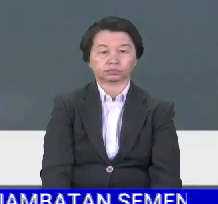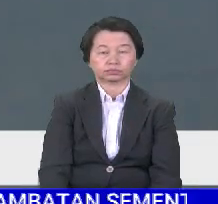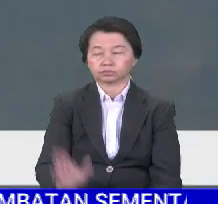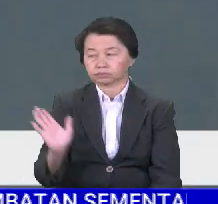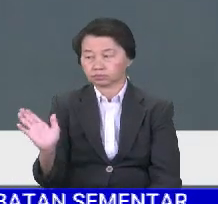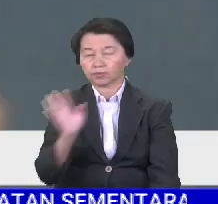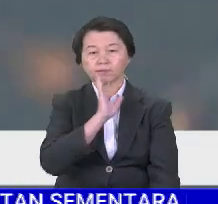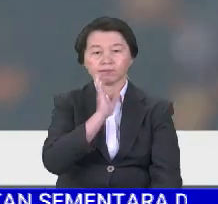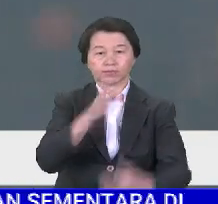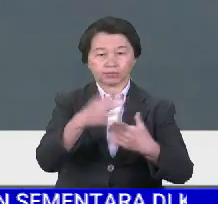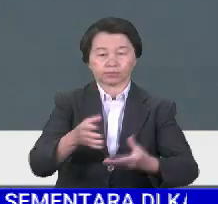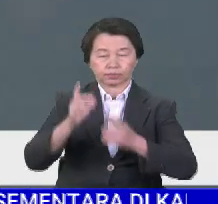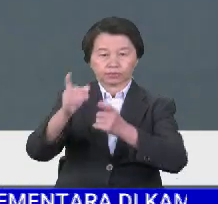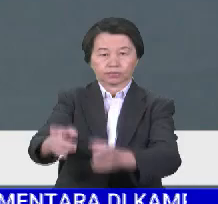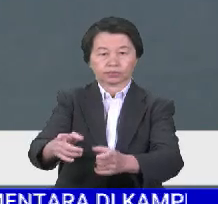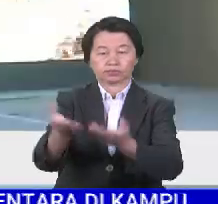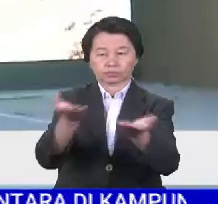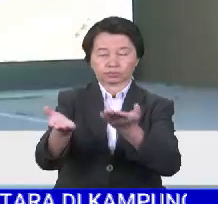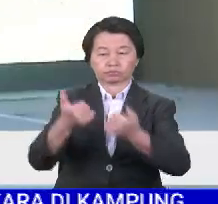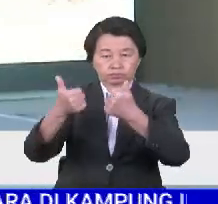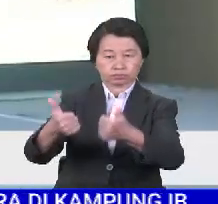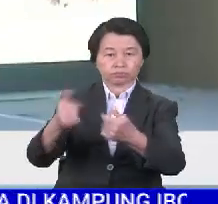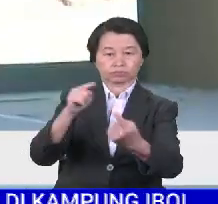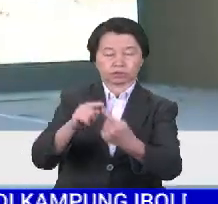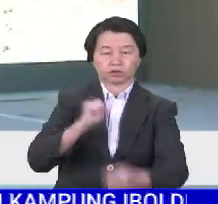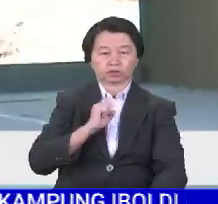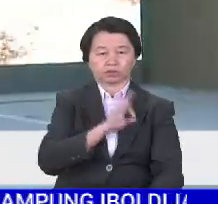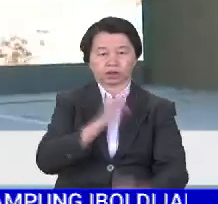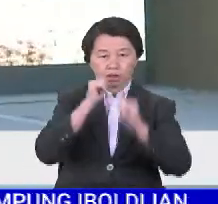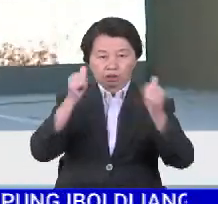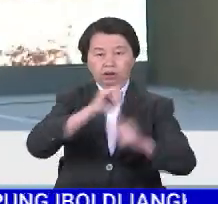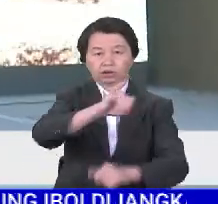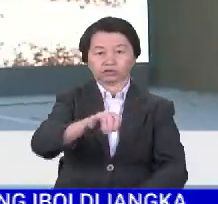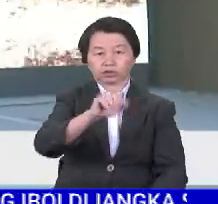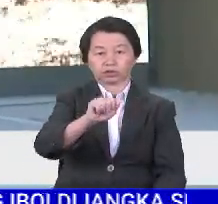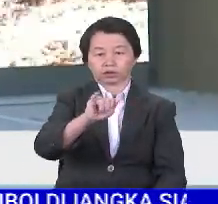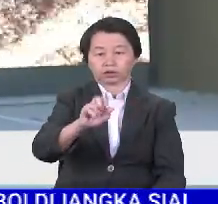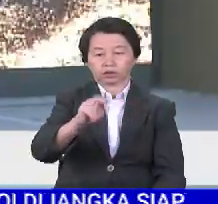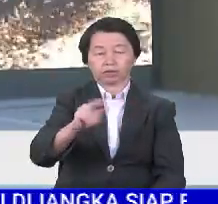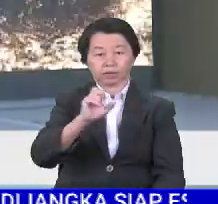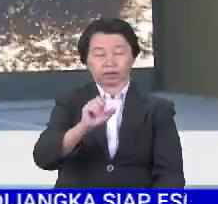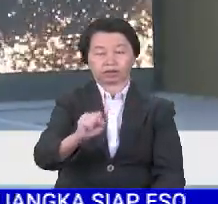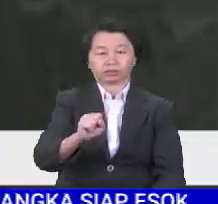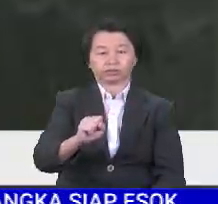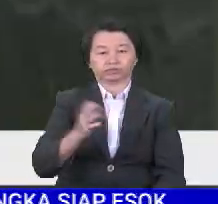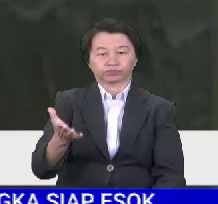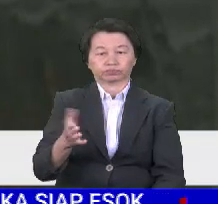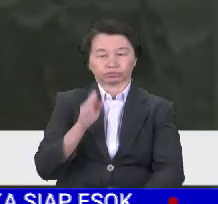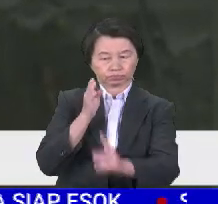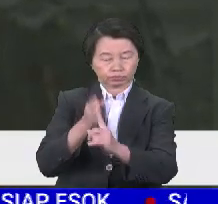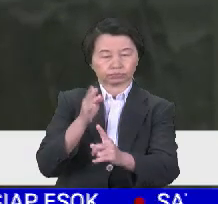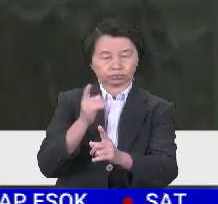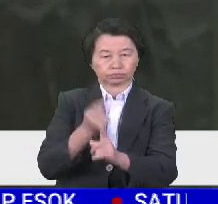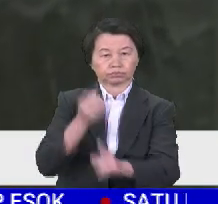Dia berkata demikian selepas menyampaikan anugerah perkhidmatan cemerlang kepada kakitangan awam JAINS di Ibu Negeri. Serangan tersebut menepati Hala